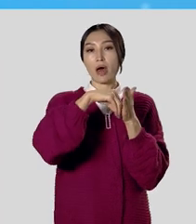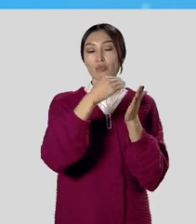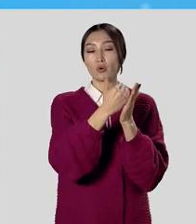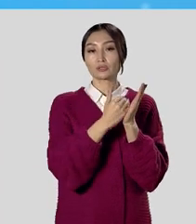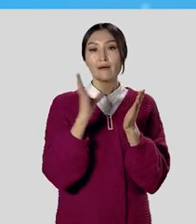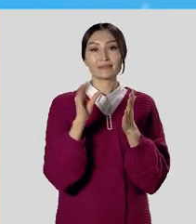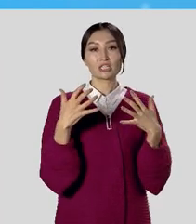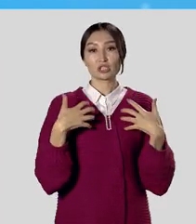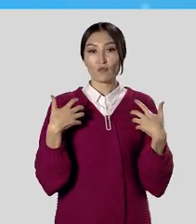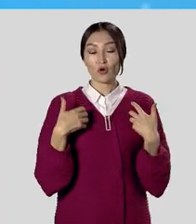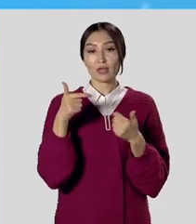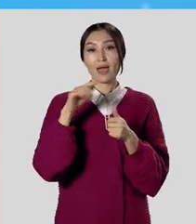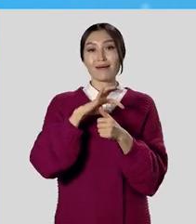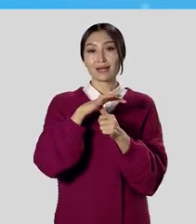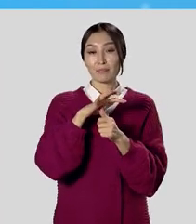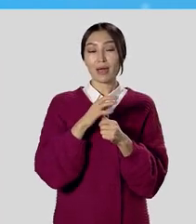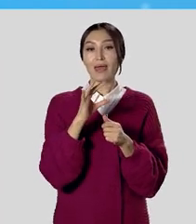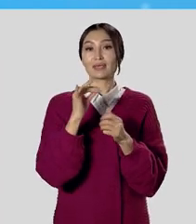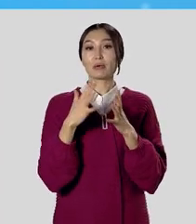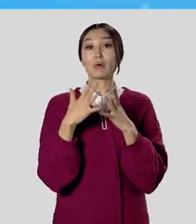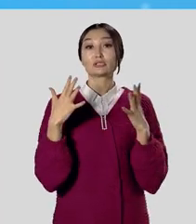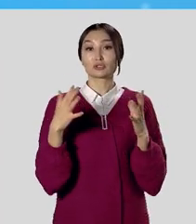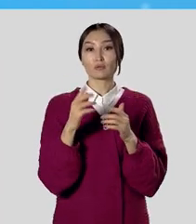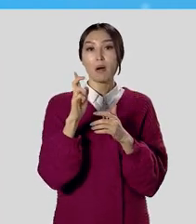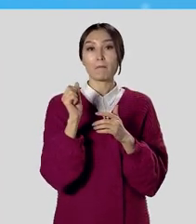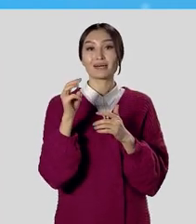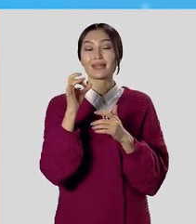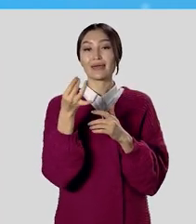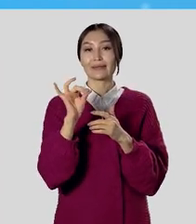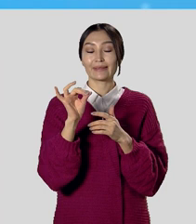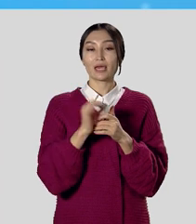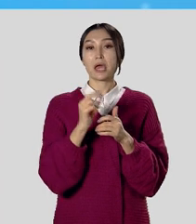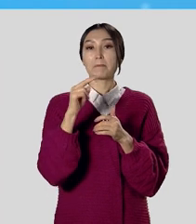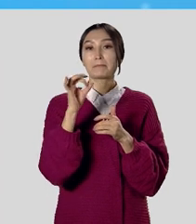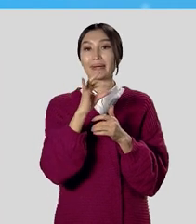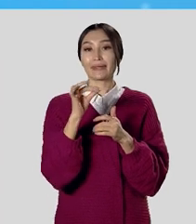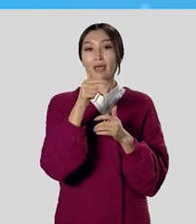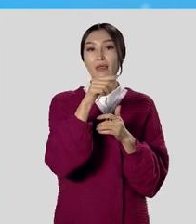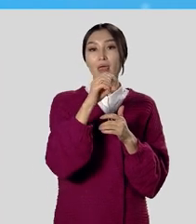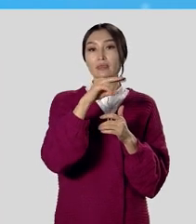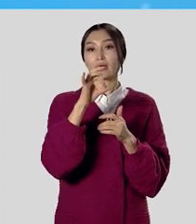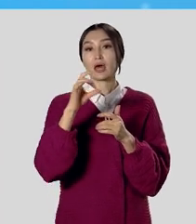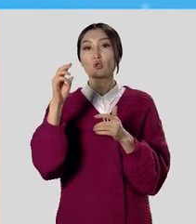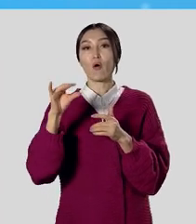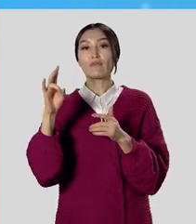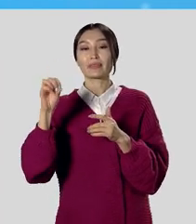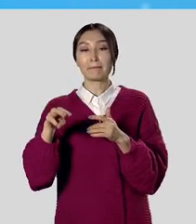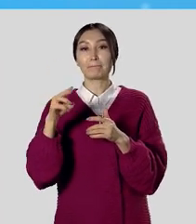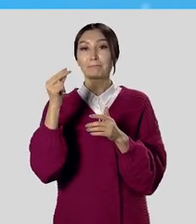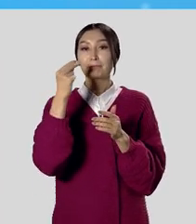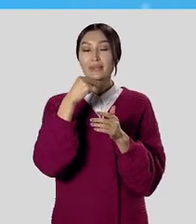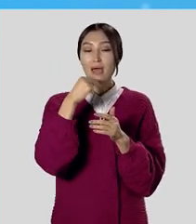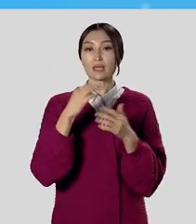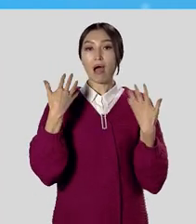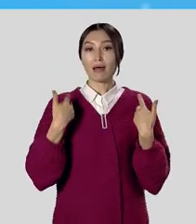все животные, грибы и большинство бактерий. При гетеротрофном питании